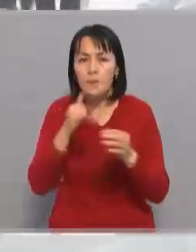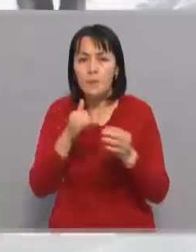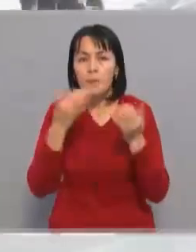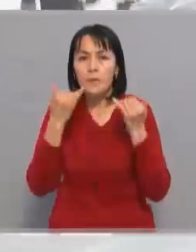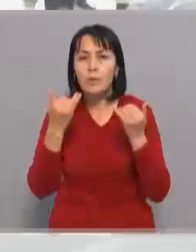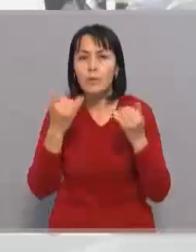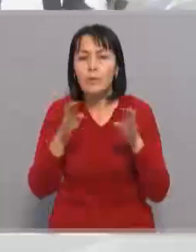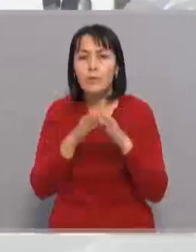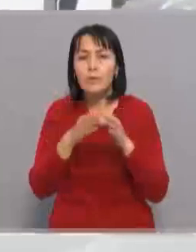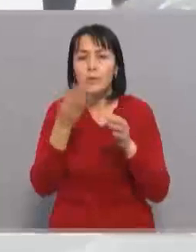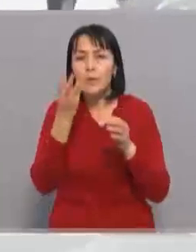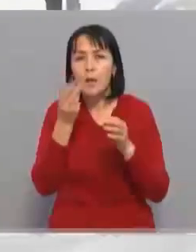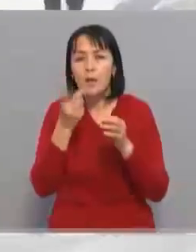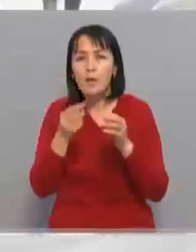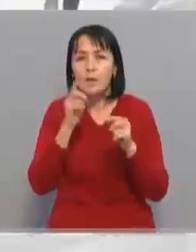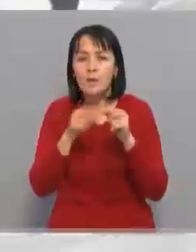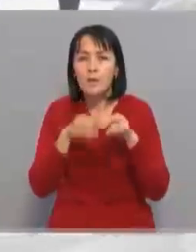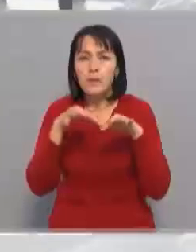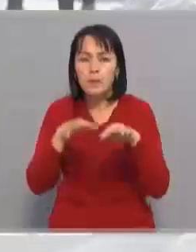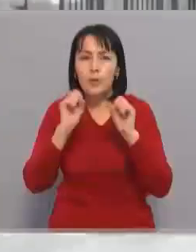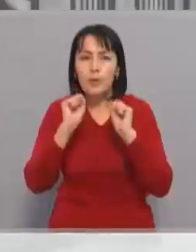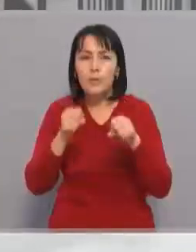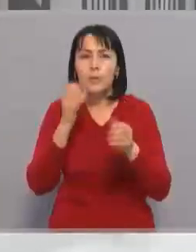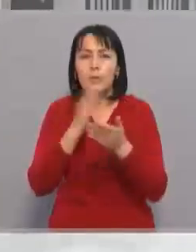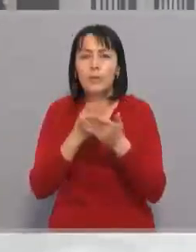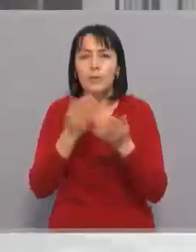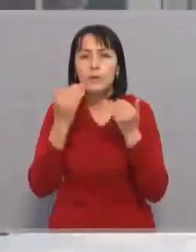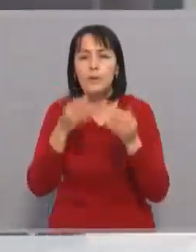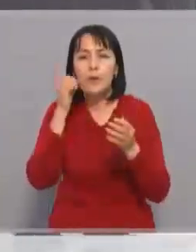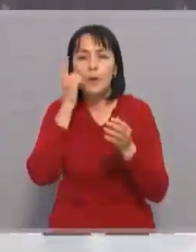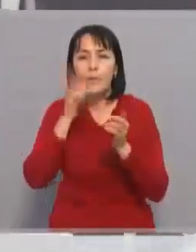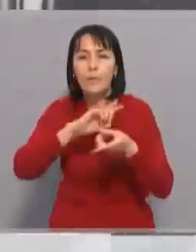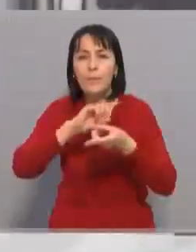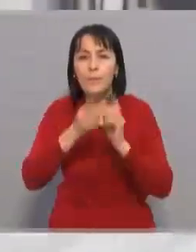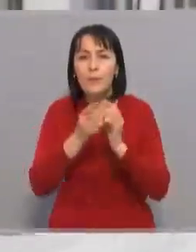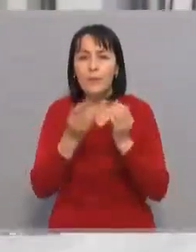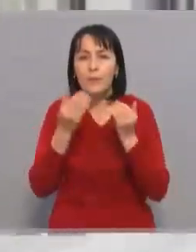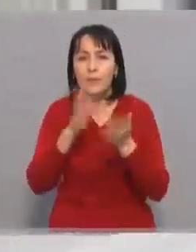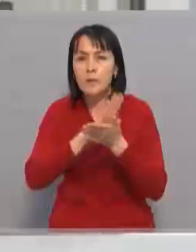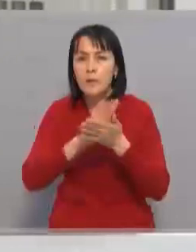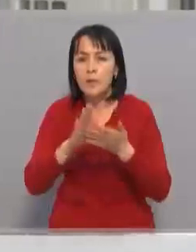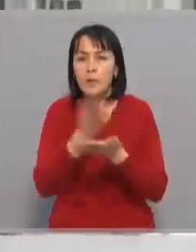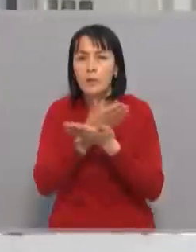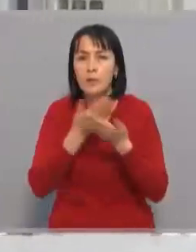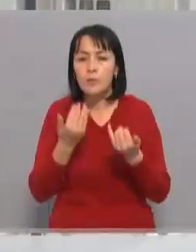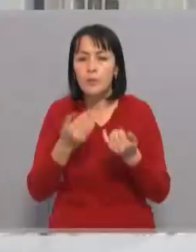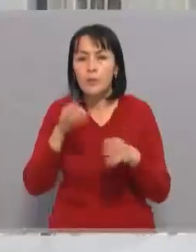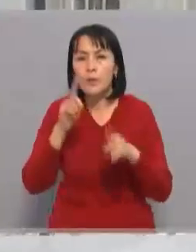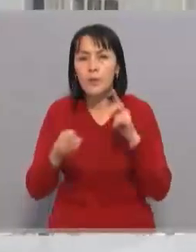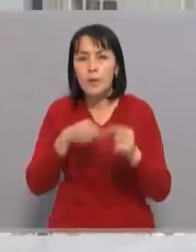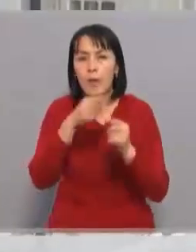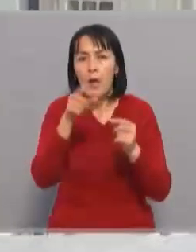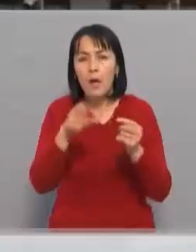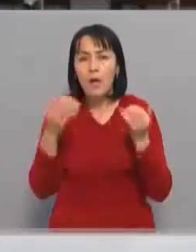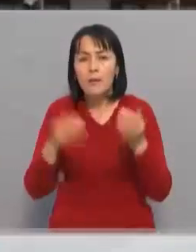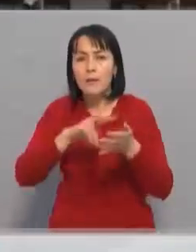Бұл жол қаржылық операцияларды тез арада шешуге мүмкіндік береді. Дегенмен мобильді аударымдарда мөлдірлік жетіспей тұрған сыңайлар кейбір кәсіпкерлер